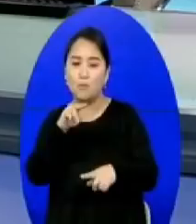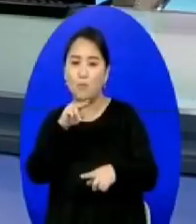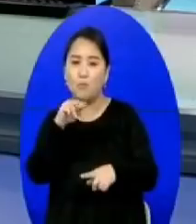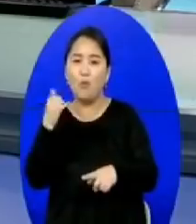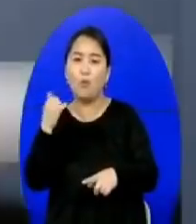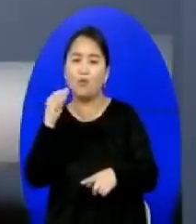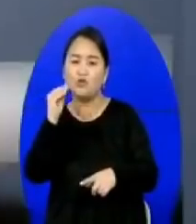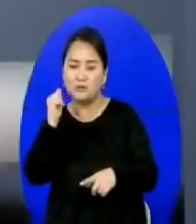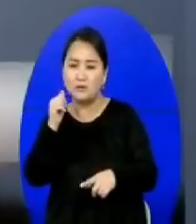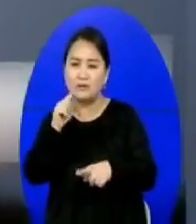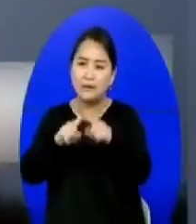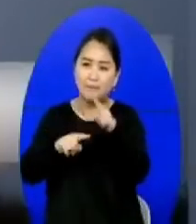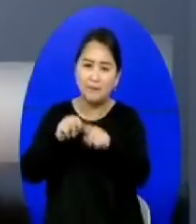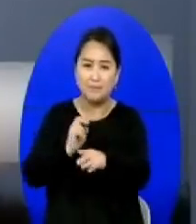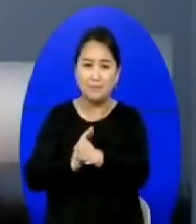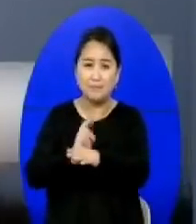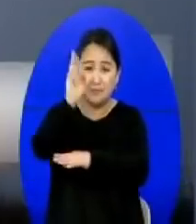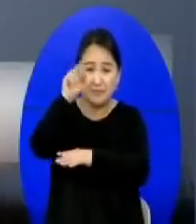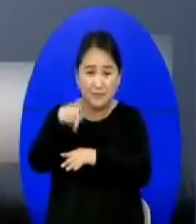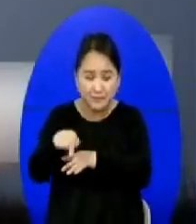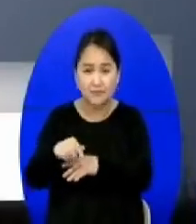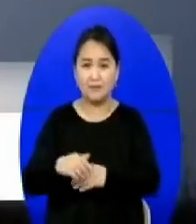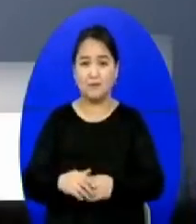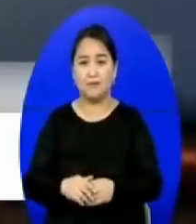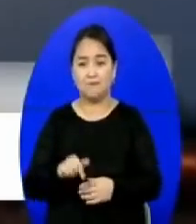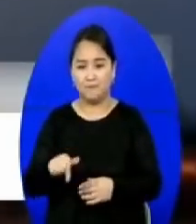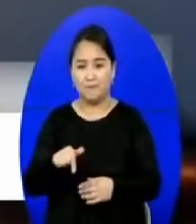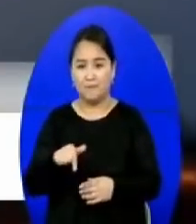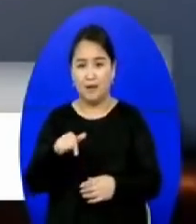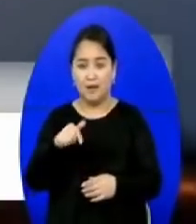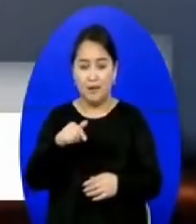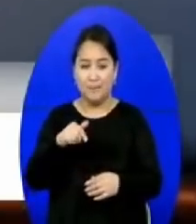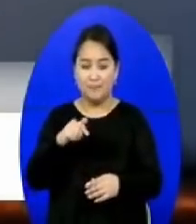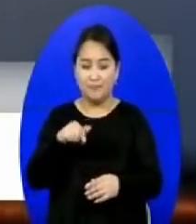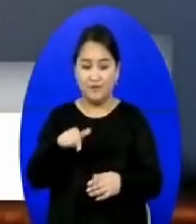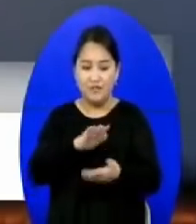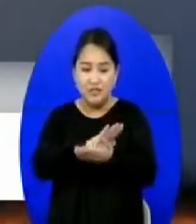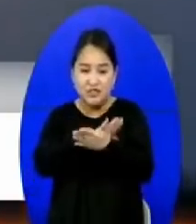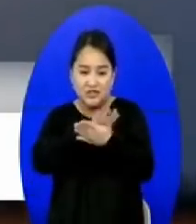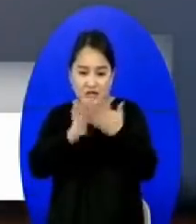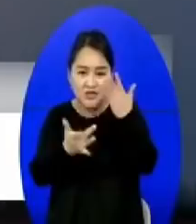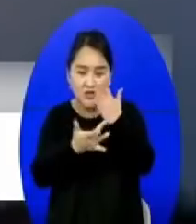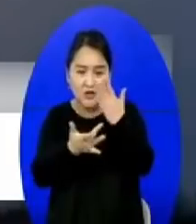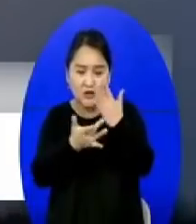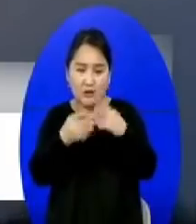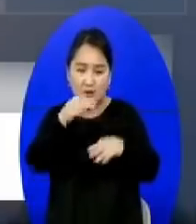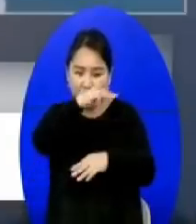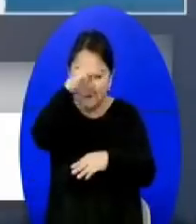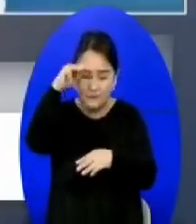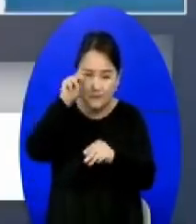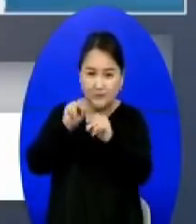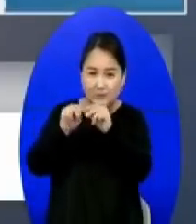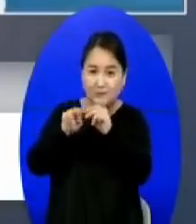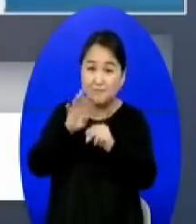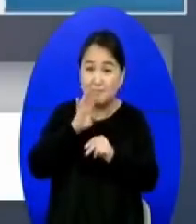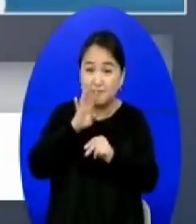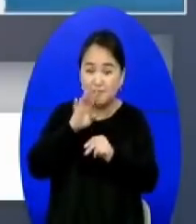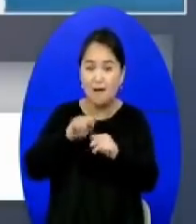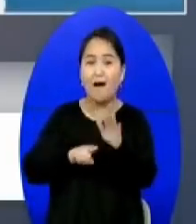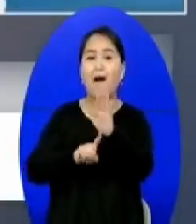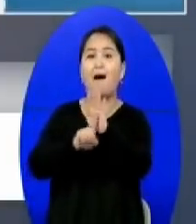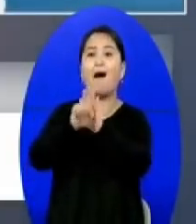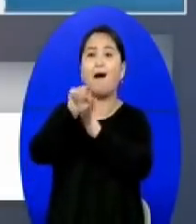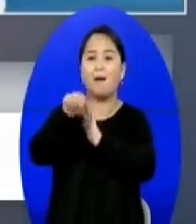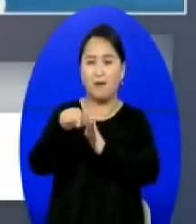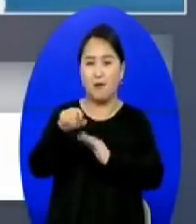цуглуулахар ажиллаж байна. За Пиньян 2020 оны эхэнд стратегийн шин зэвсэг туршин гэдгээ мэдгдснээс хойш анх удаа пуужин харуулж байгааг Өмнөд Солонгосын